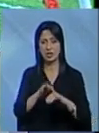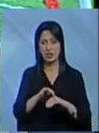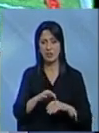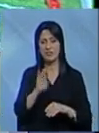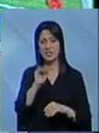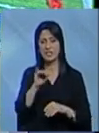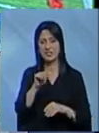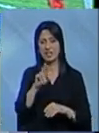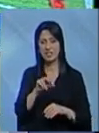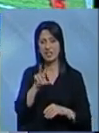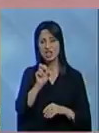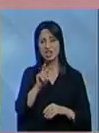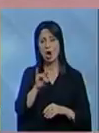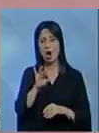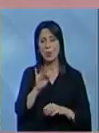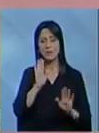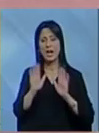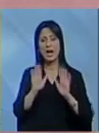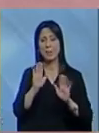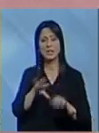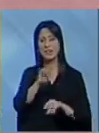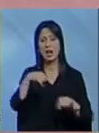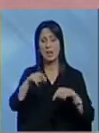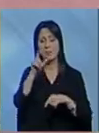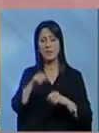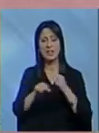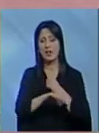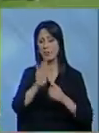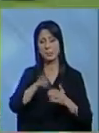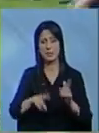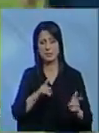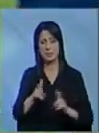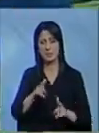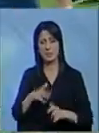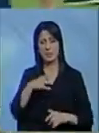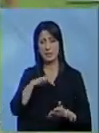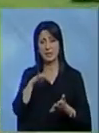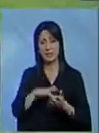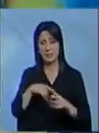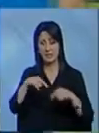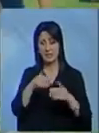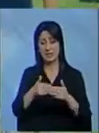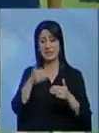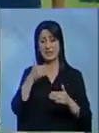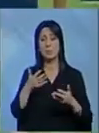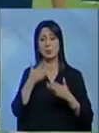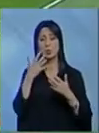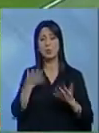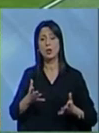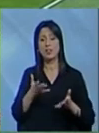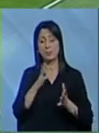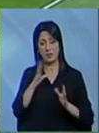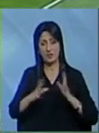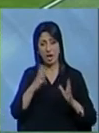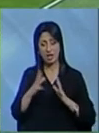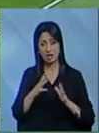ფელის ვისენტესა და ჩისკო მუნიოსის ხელმძღვანელობით ყველა ფეხბურთელი ტრავმის გარეშე ემზადება. თბილისელებმა მატჩის წინა დღეს მსუბუქად ივარჯიშეს.